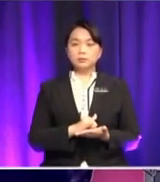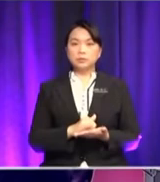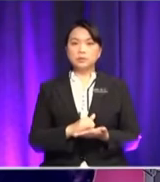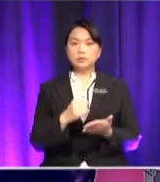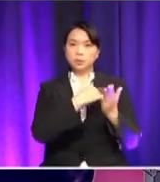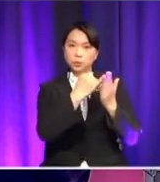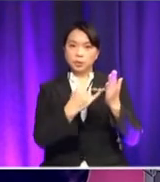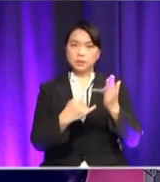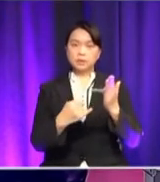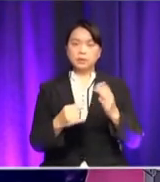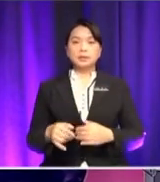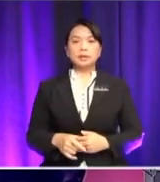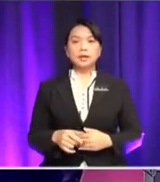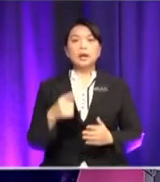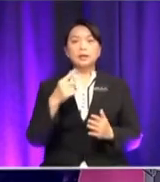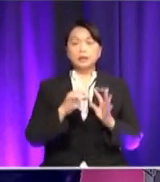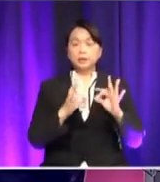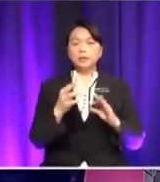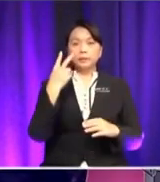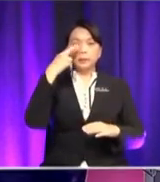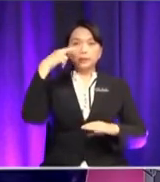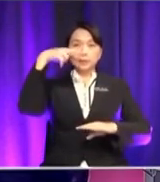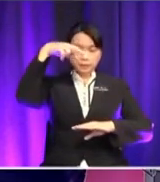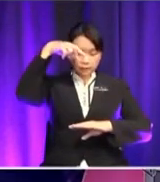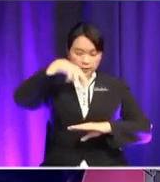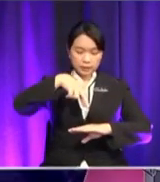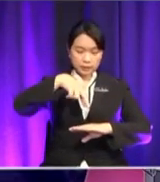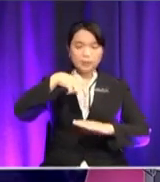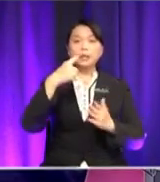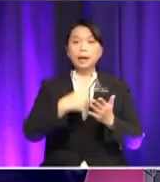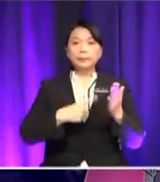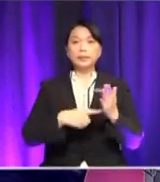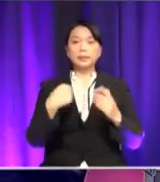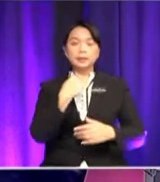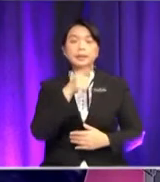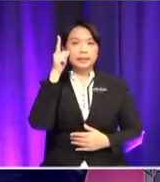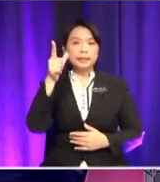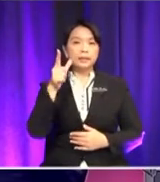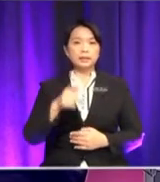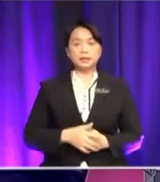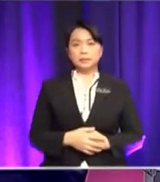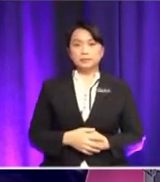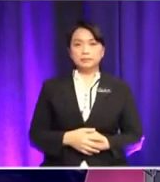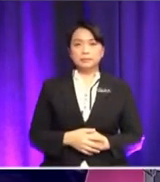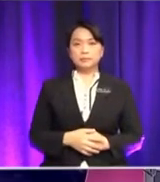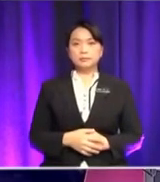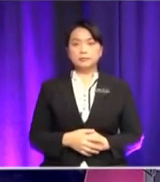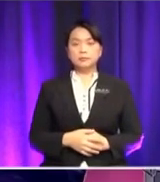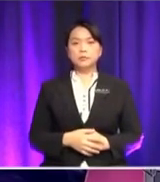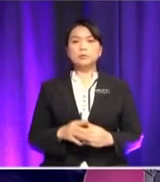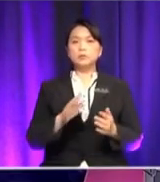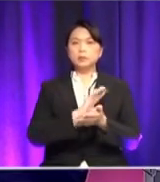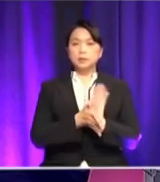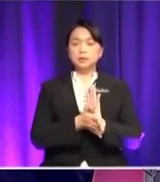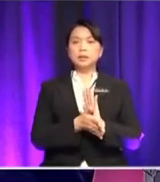suka lihatan suatu pelan sepelan yang pertama yang perlu kita terluka ialah pelan